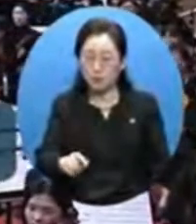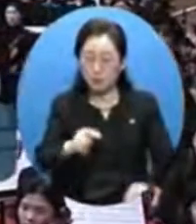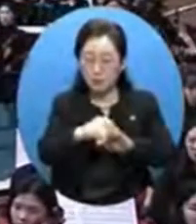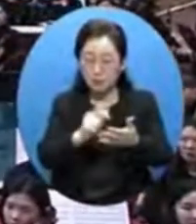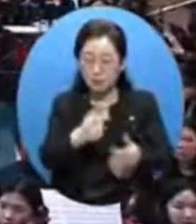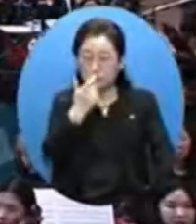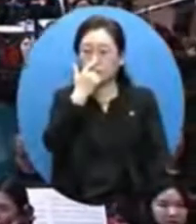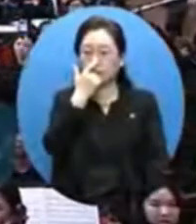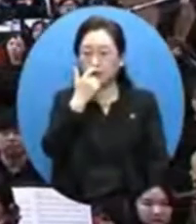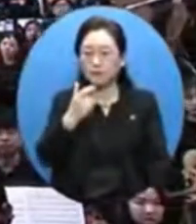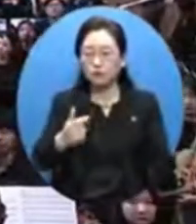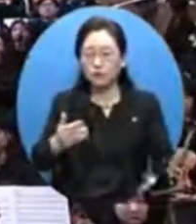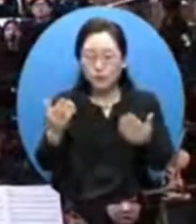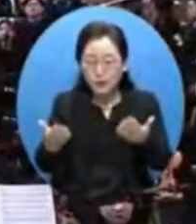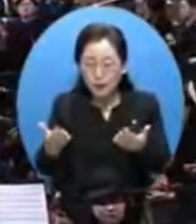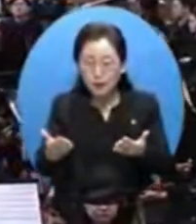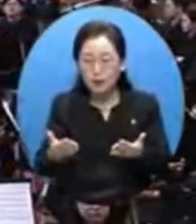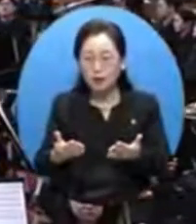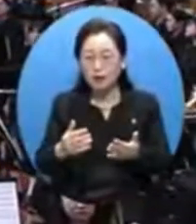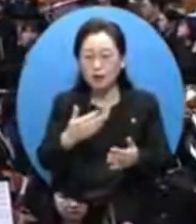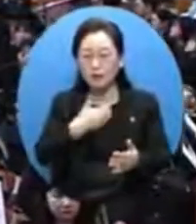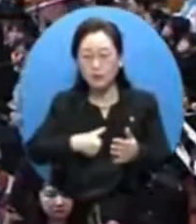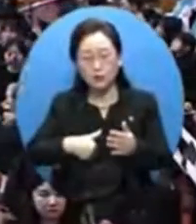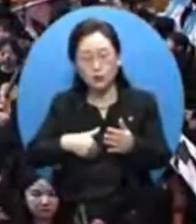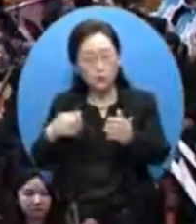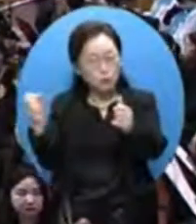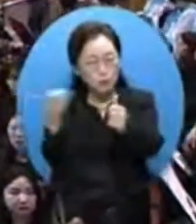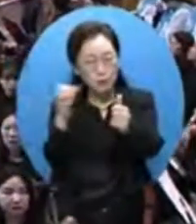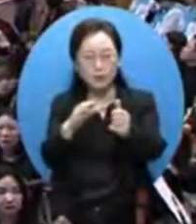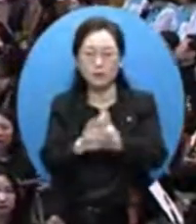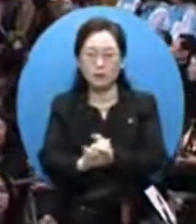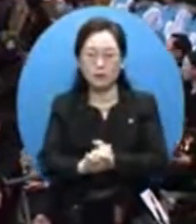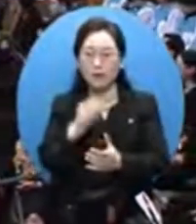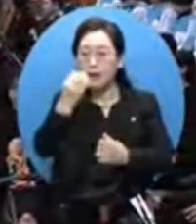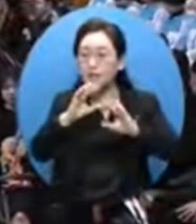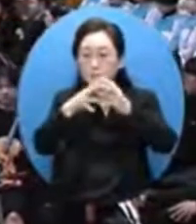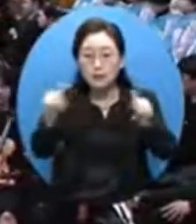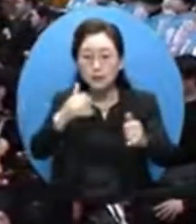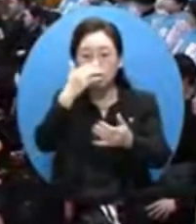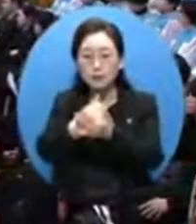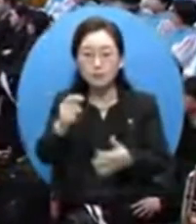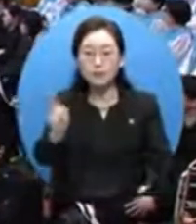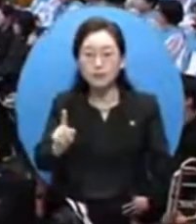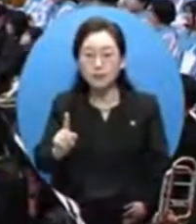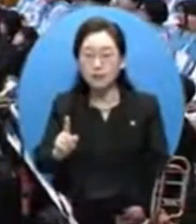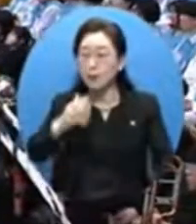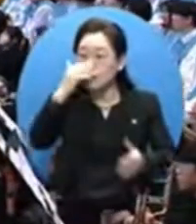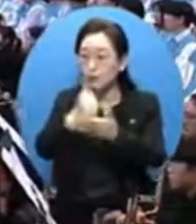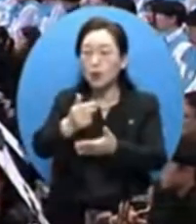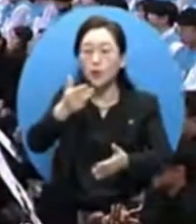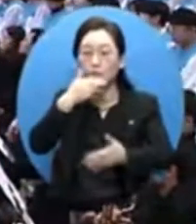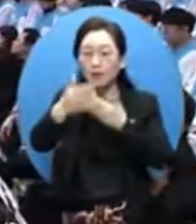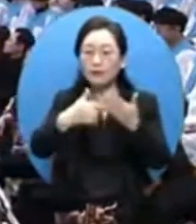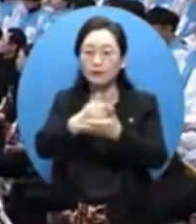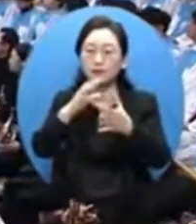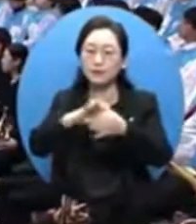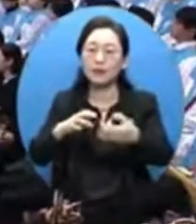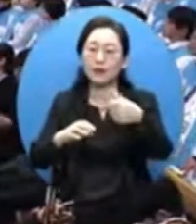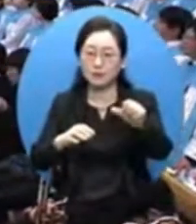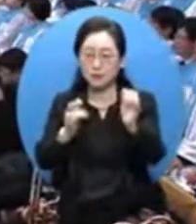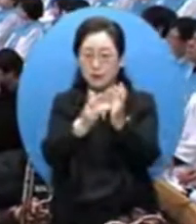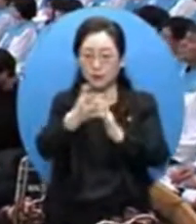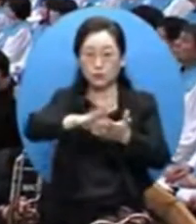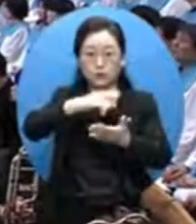찔려서 우리가 어찌할꼬 사도들에게 물었습니다. 이스라엘 백성들의 죄는 죄 없으신 하나님의 아들